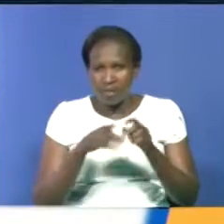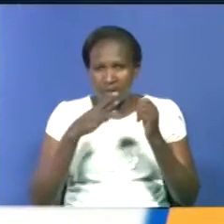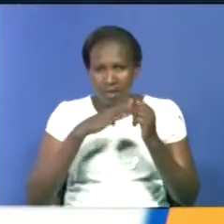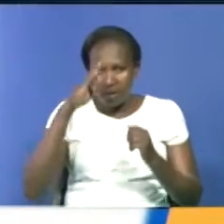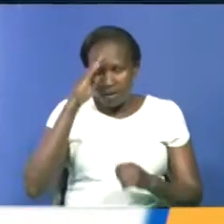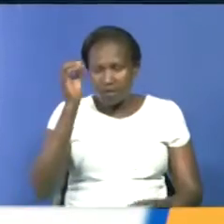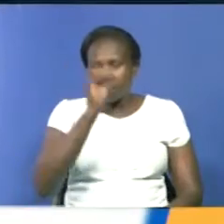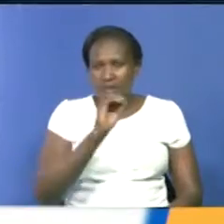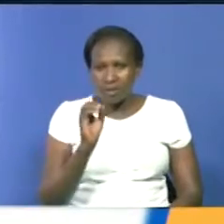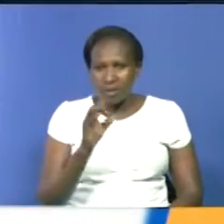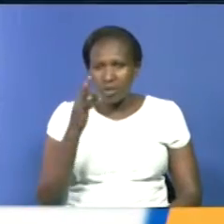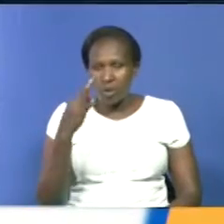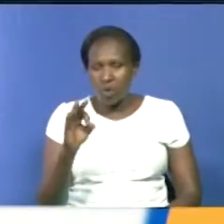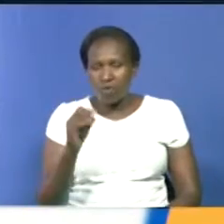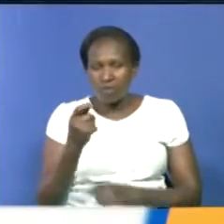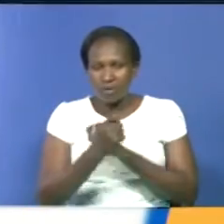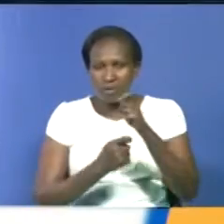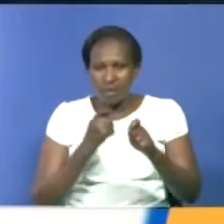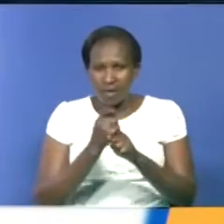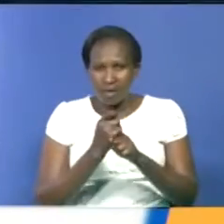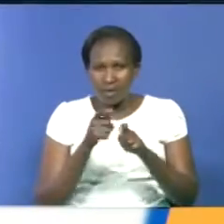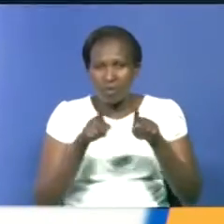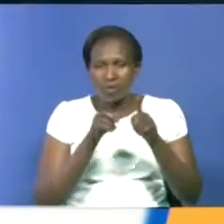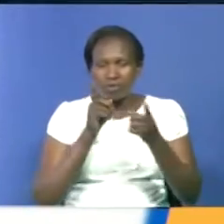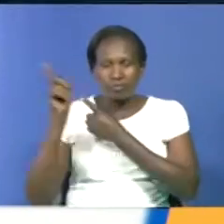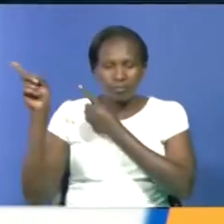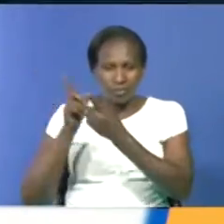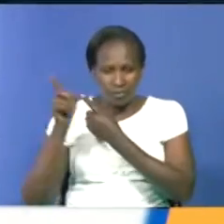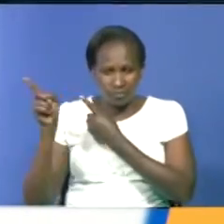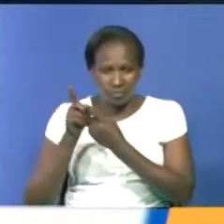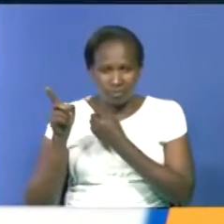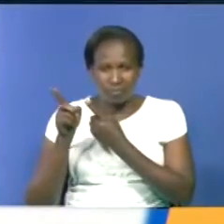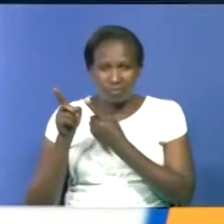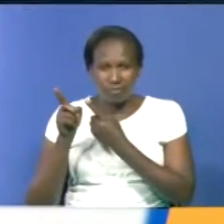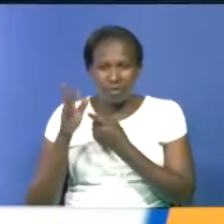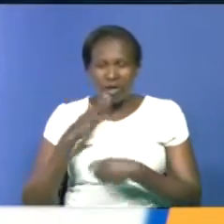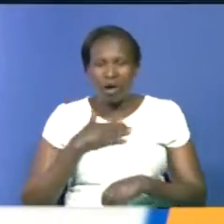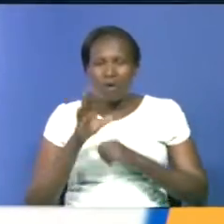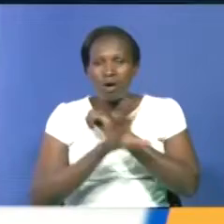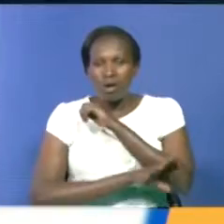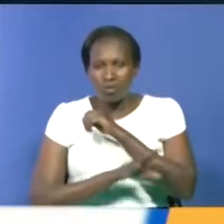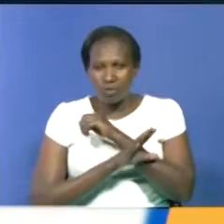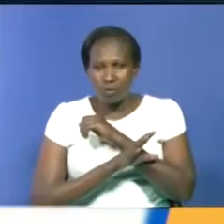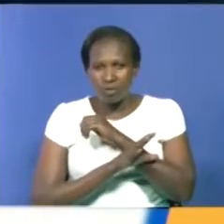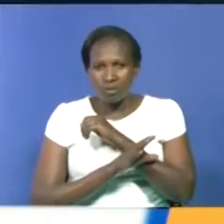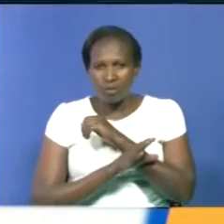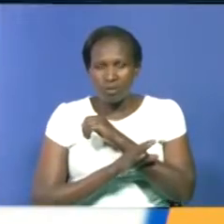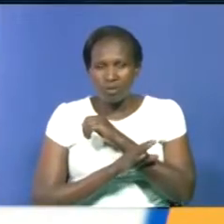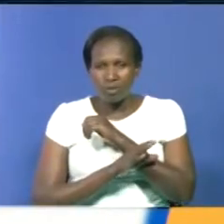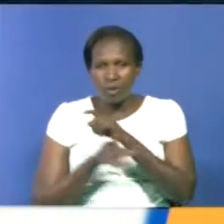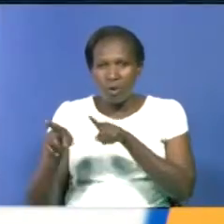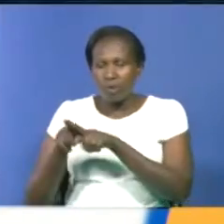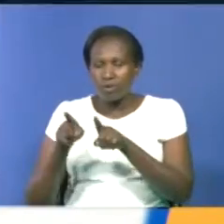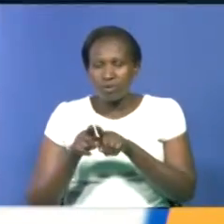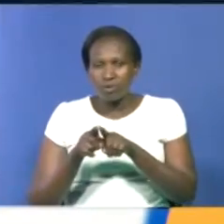90% of maritime trade and transportation are counteracting and counteract the